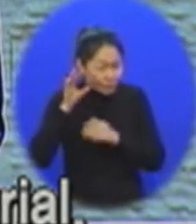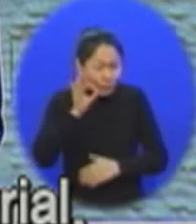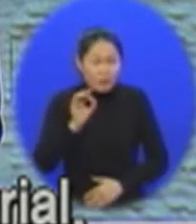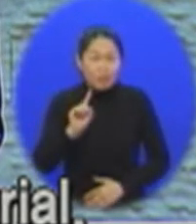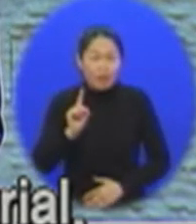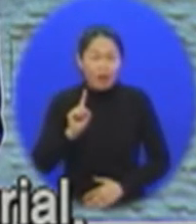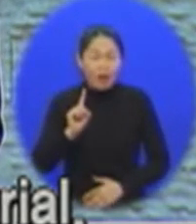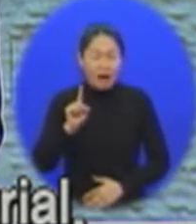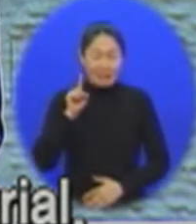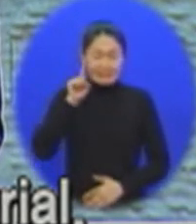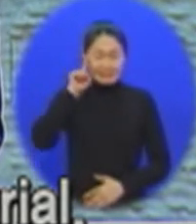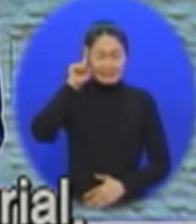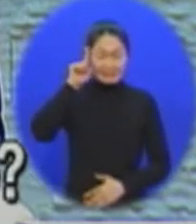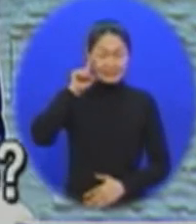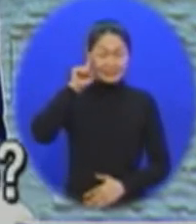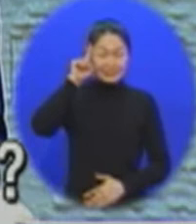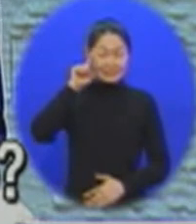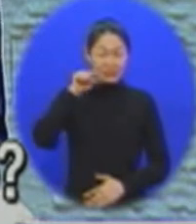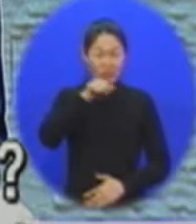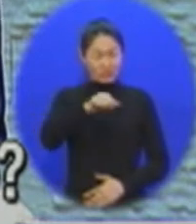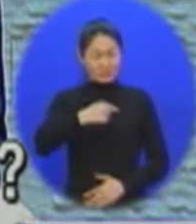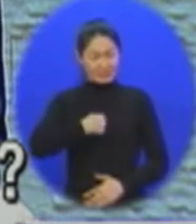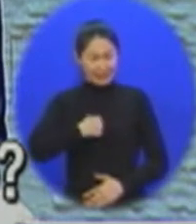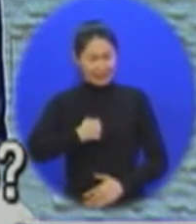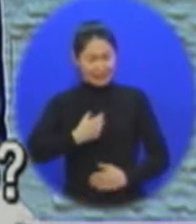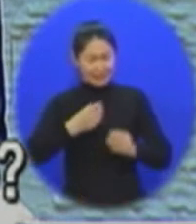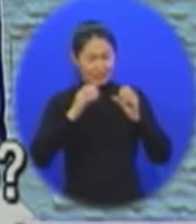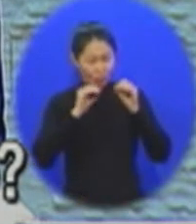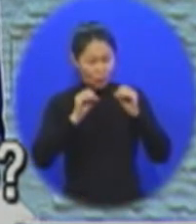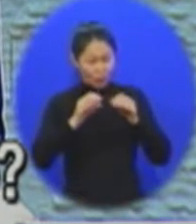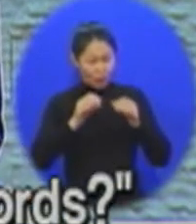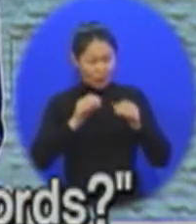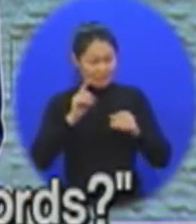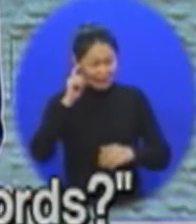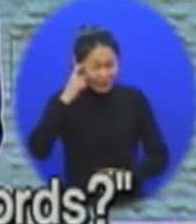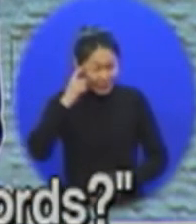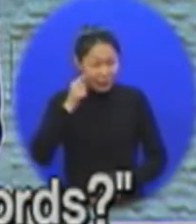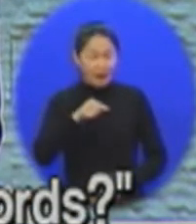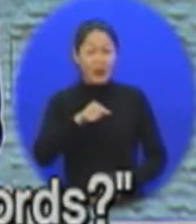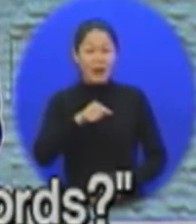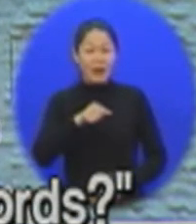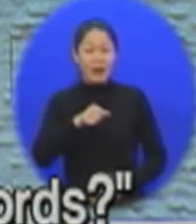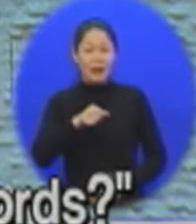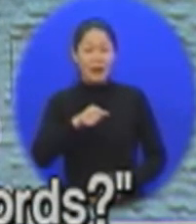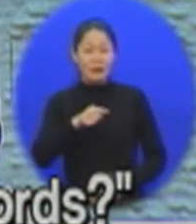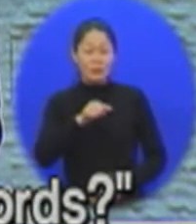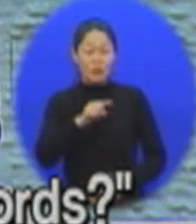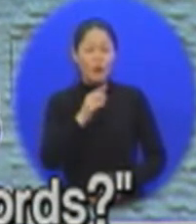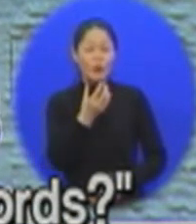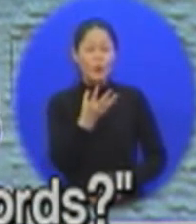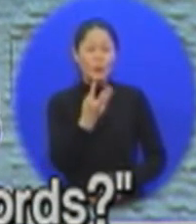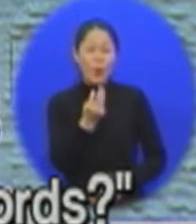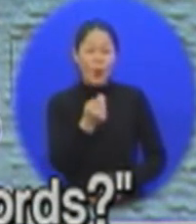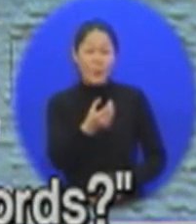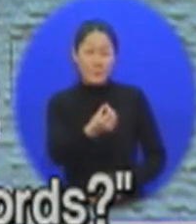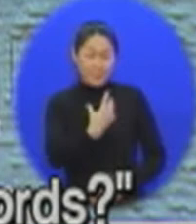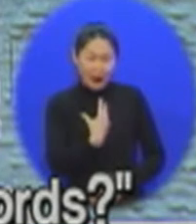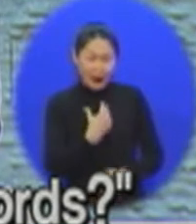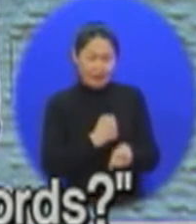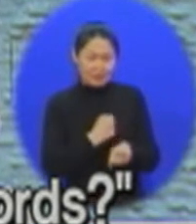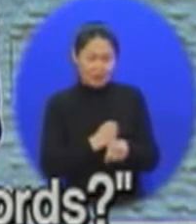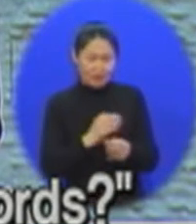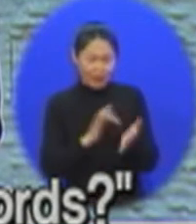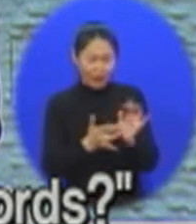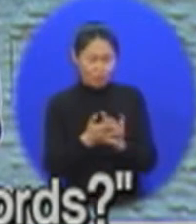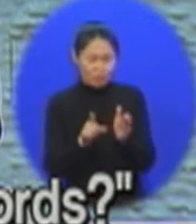짜증이 나는 거에요 너 나 지금 전도 하려고 하니 너 지금 나한테 고 몇 마디 맑아지고 나보고